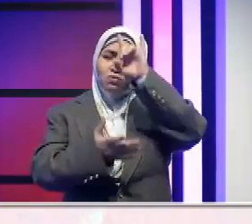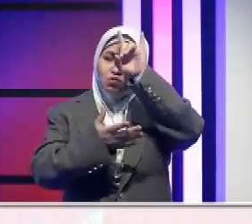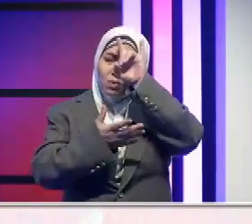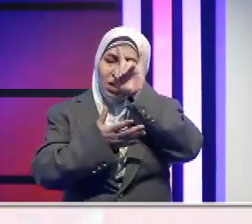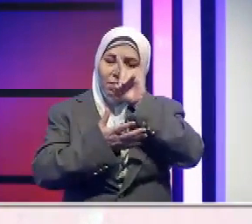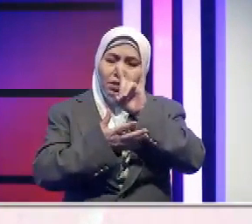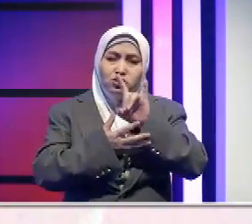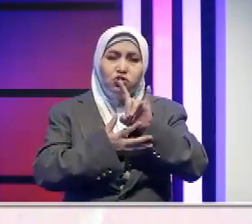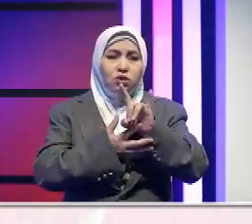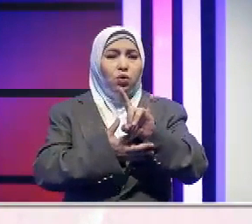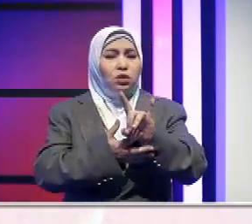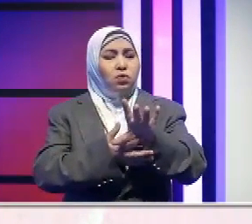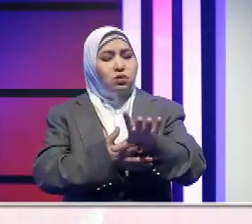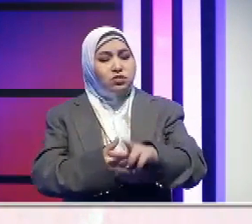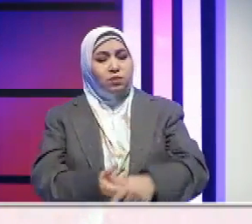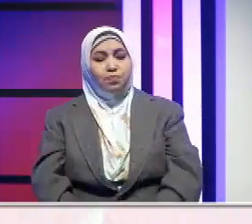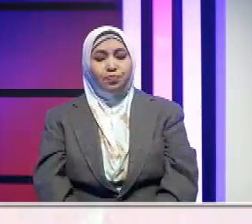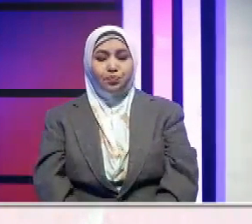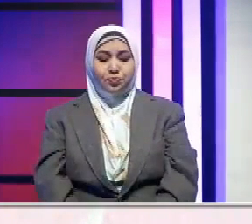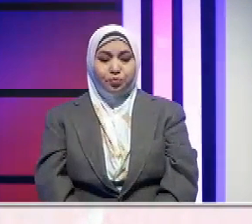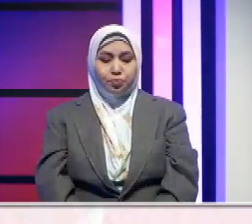a'udzubillahi minasyaitonirrajim.